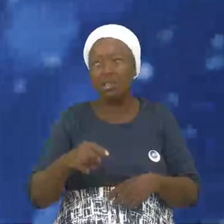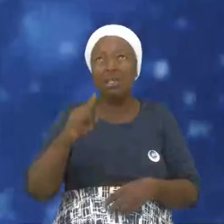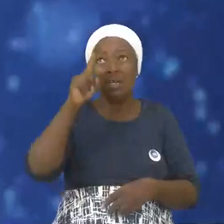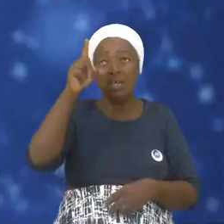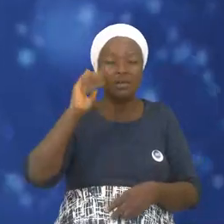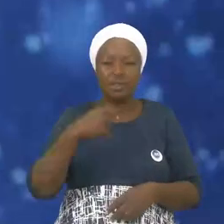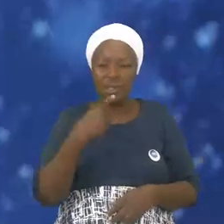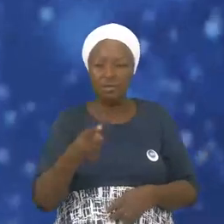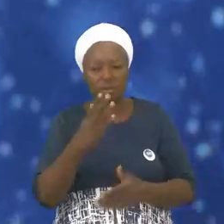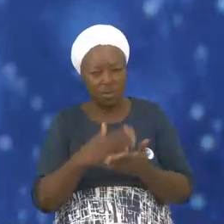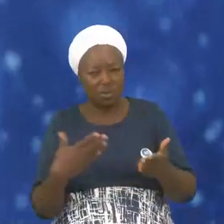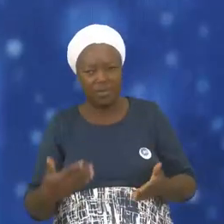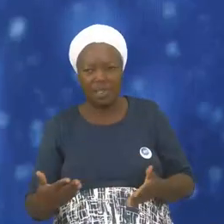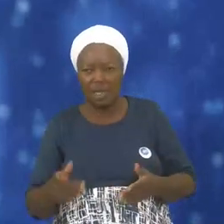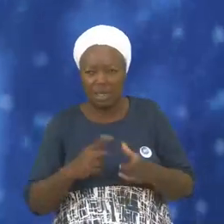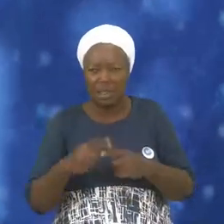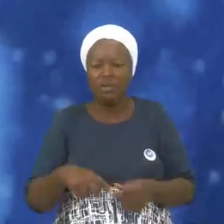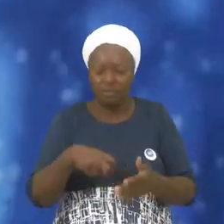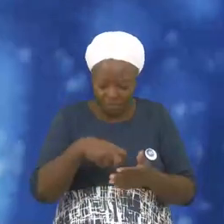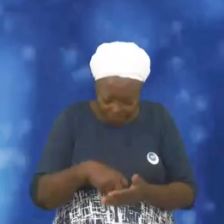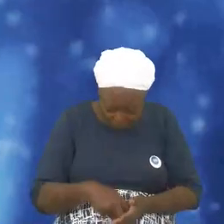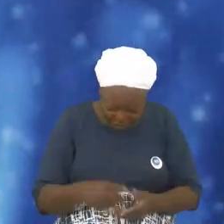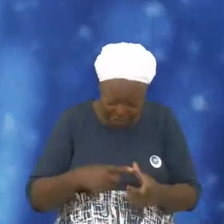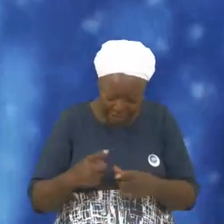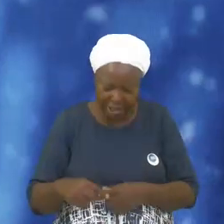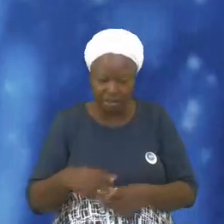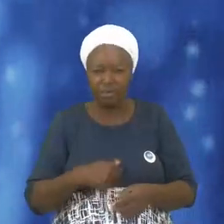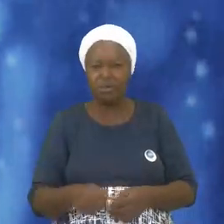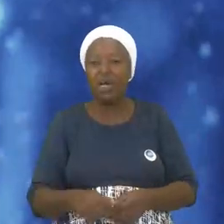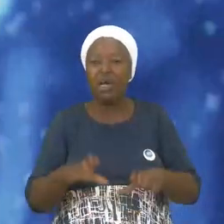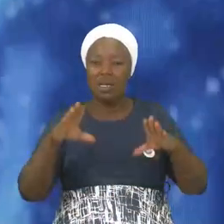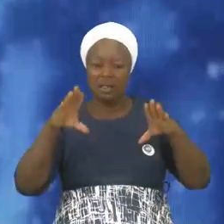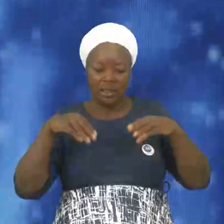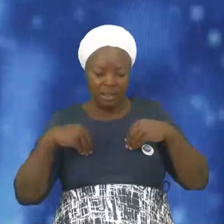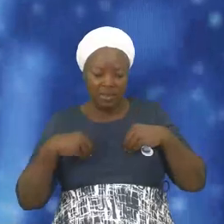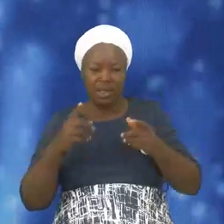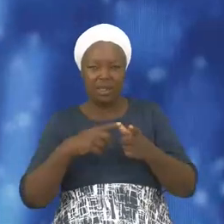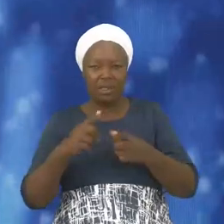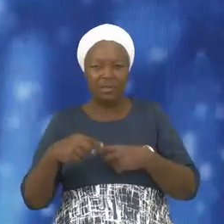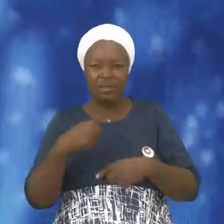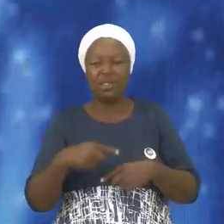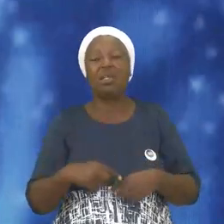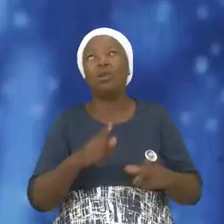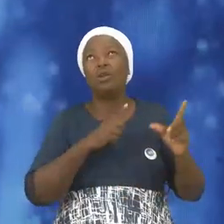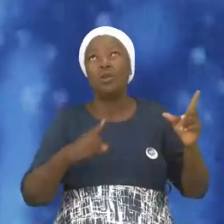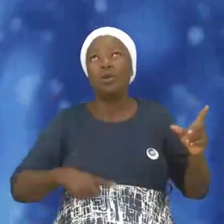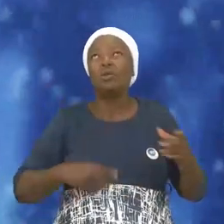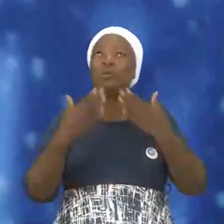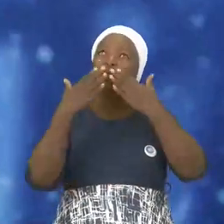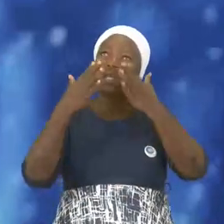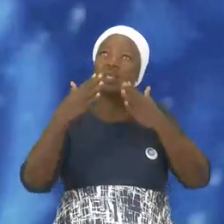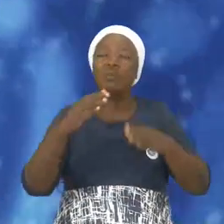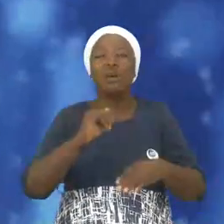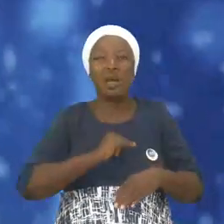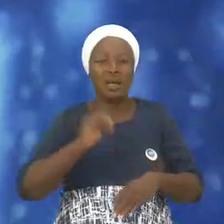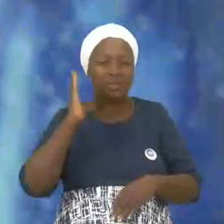relation avec le Seigneur. Il te dira quelque chose et tu dois fléchir, courber pour dire